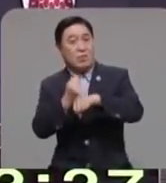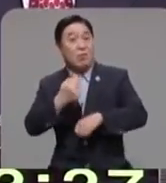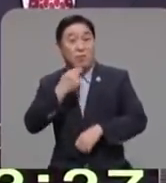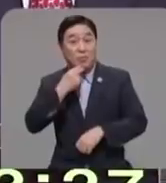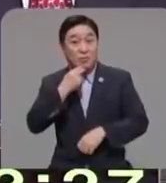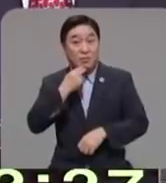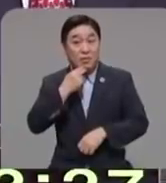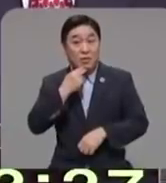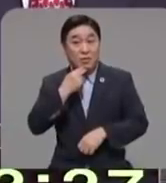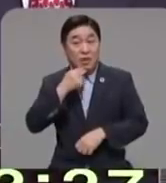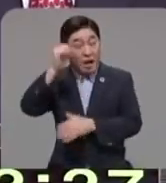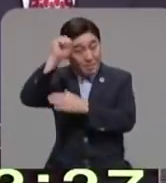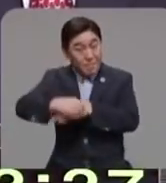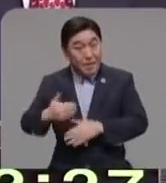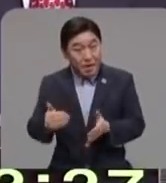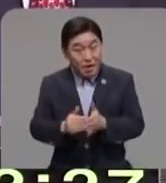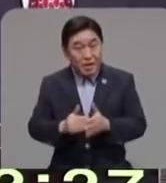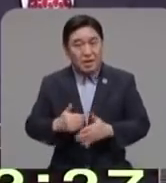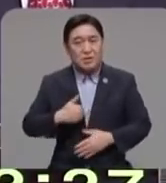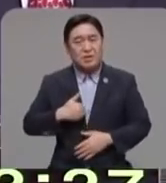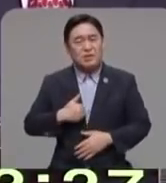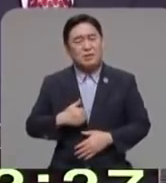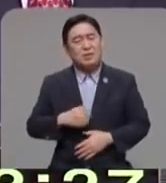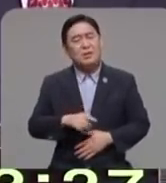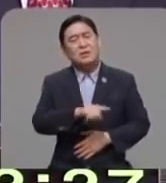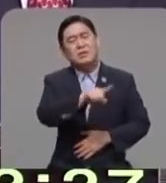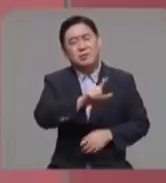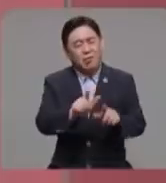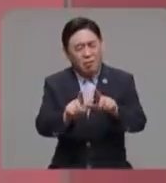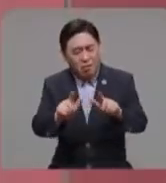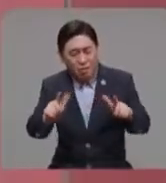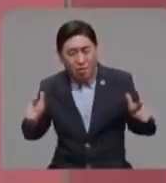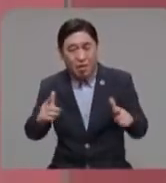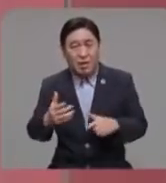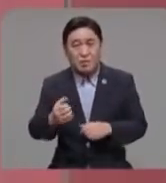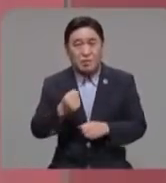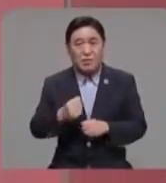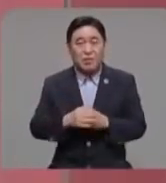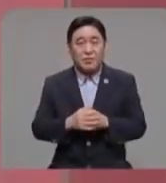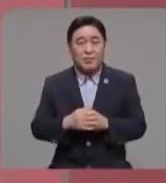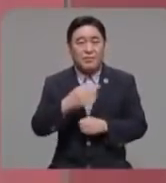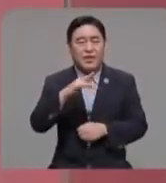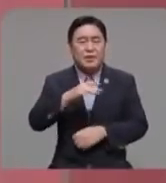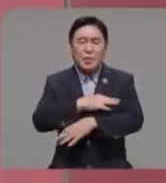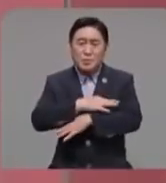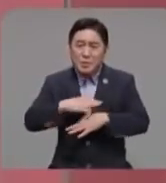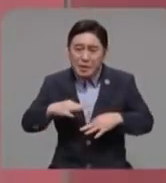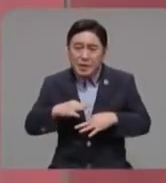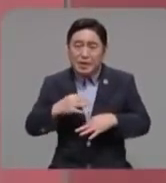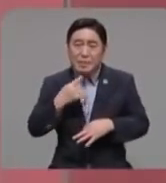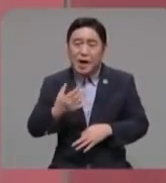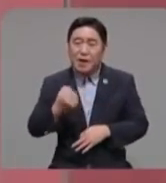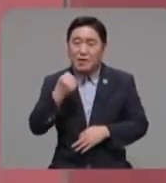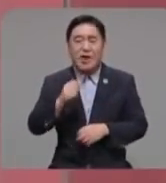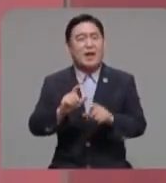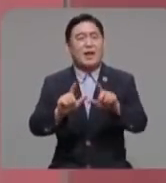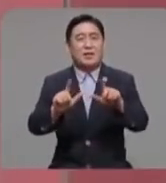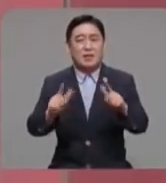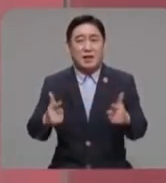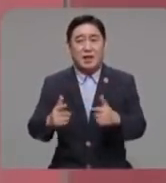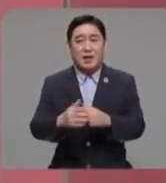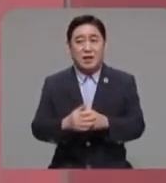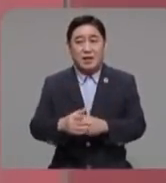안 하셨잖아요. 스스로 인정하셨잖아요. 나는 이런 걸 가지고 저는 물론 대장동 비리와 이걸만 가지고 한다는 것이